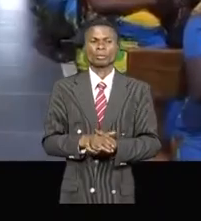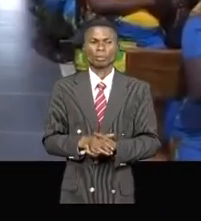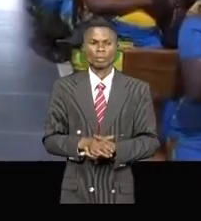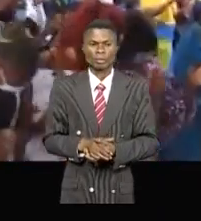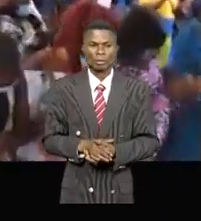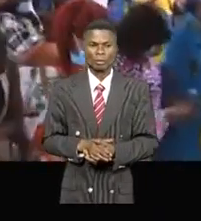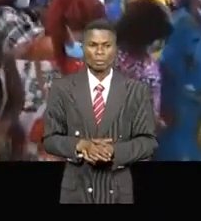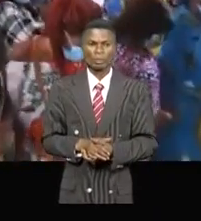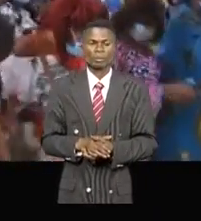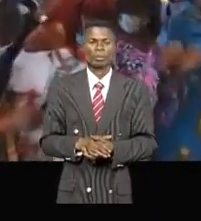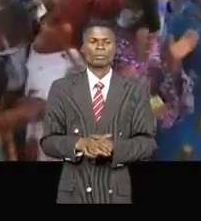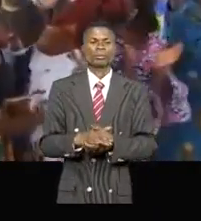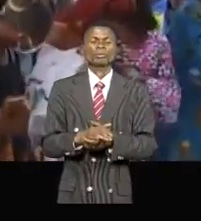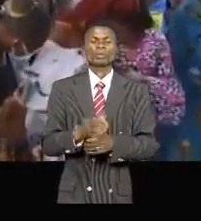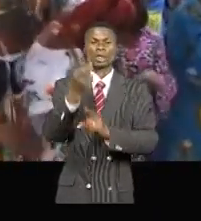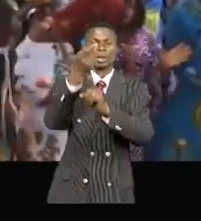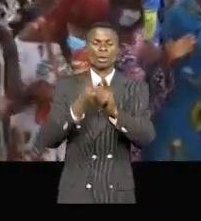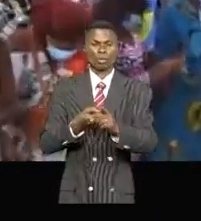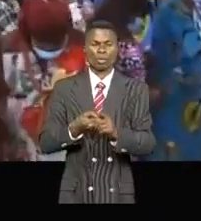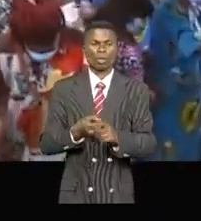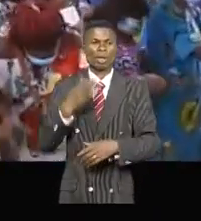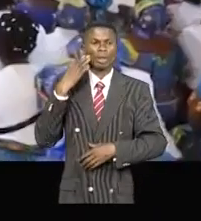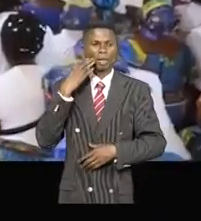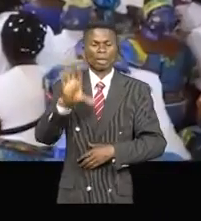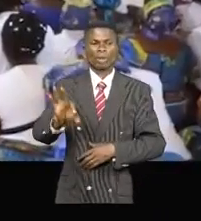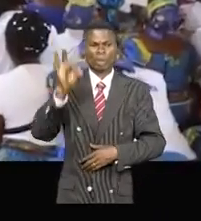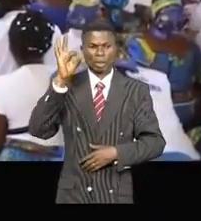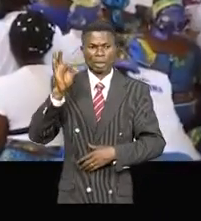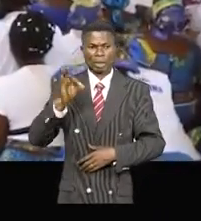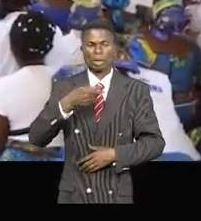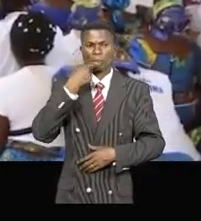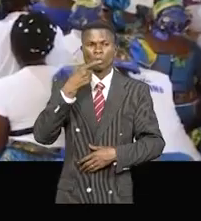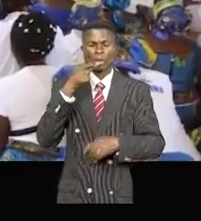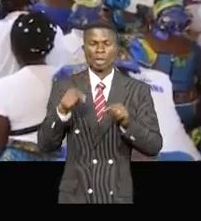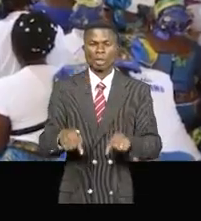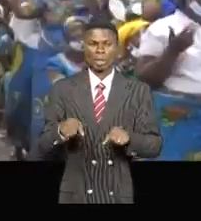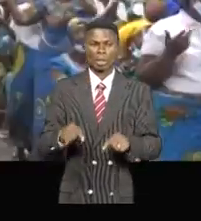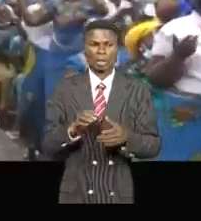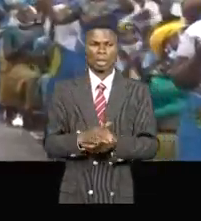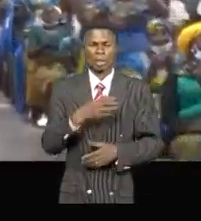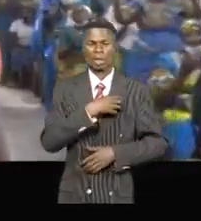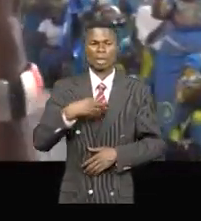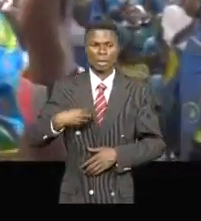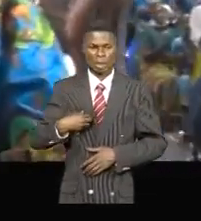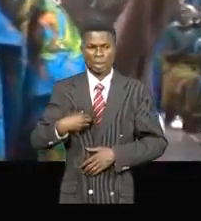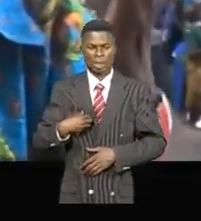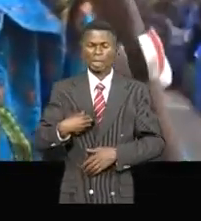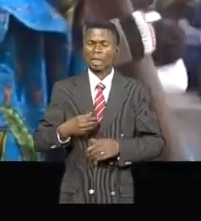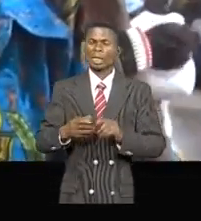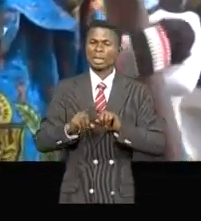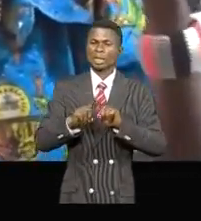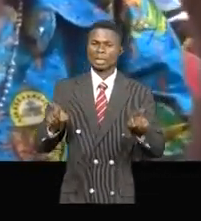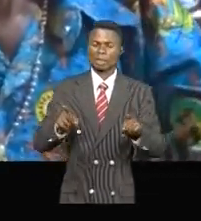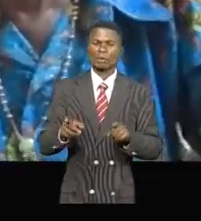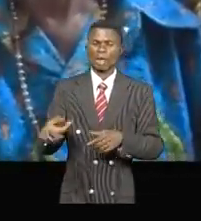C'est dans le cadre du mois de la femme que nous avons choisi de parler aujourd'hui d'une femme qui s'est distinguée au